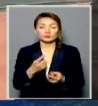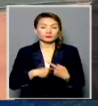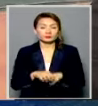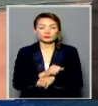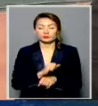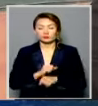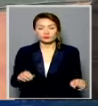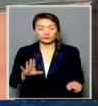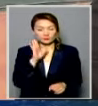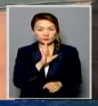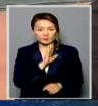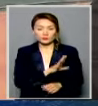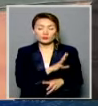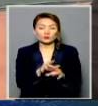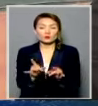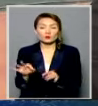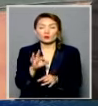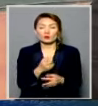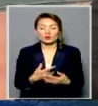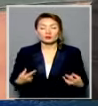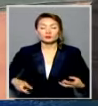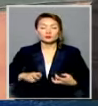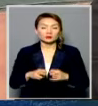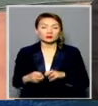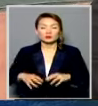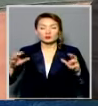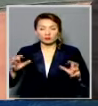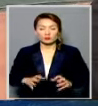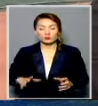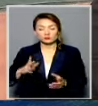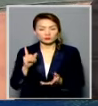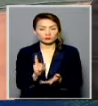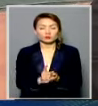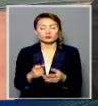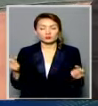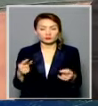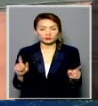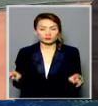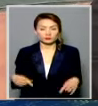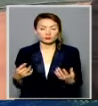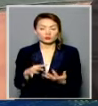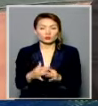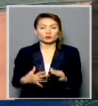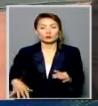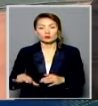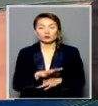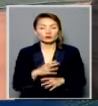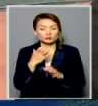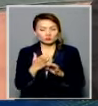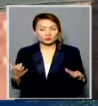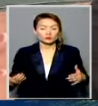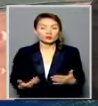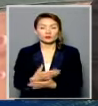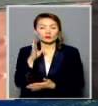не останавливали воду. Честно говоря, есть некоторые пробелы в законе. По нему должен быть развитый сельский округ, трубы,